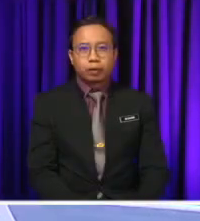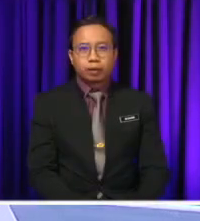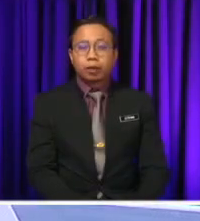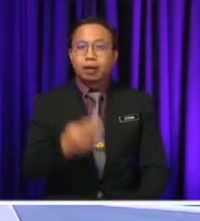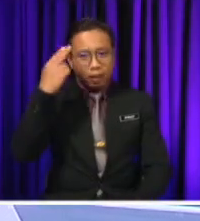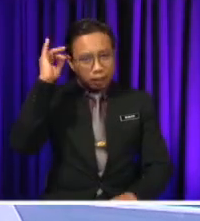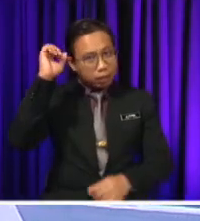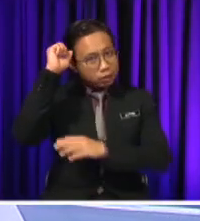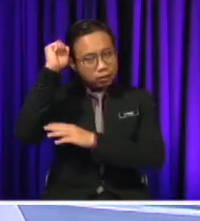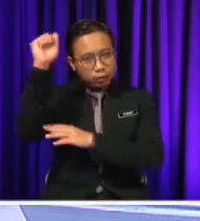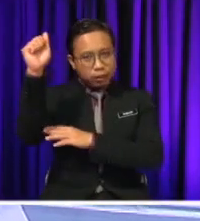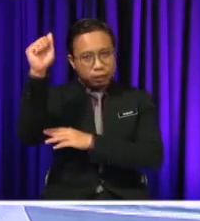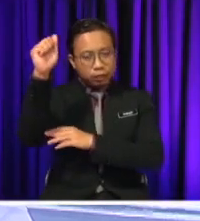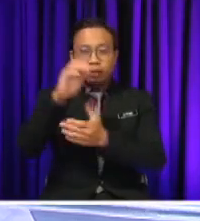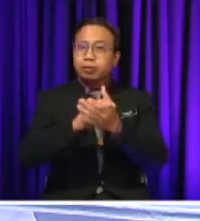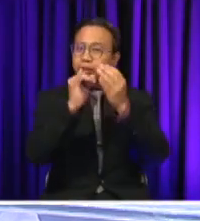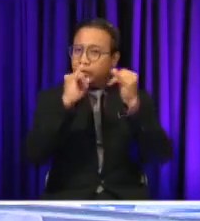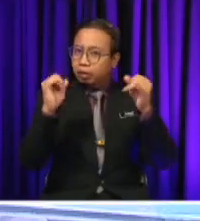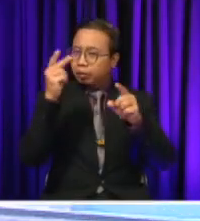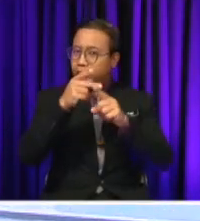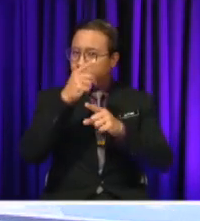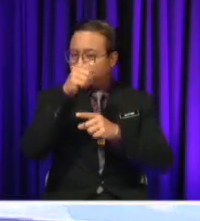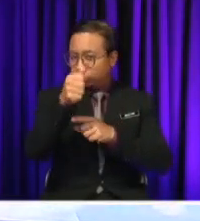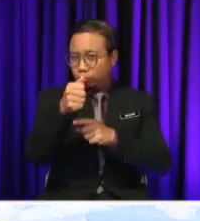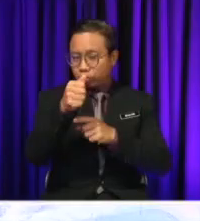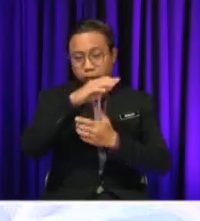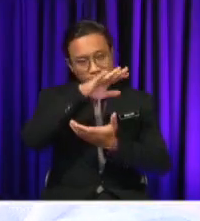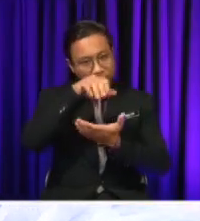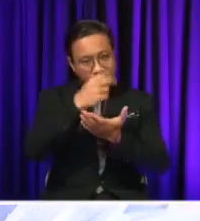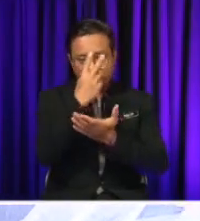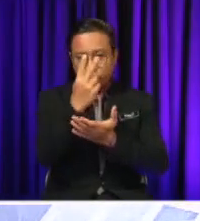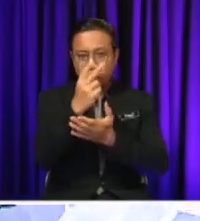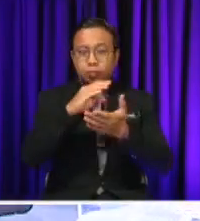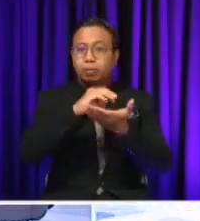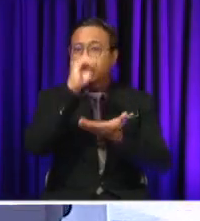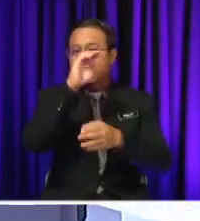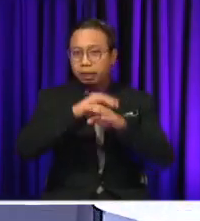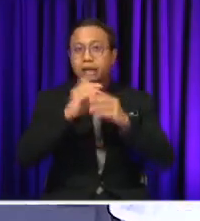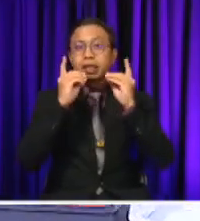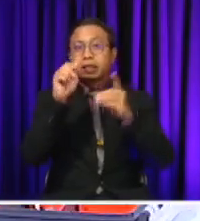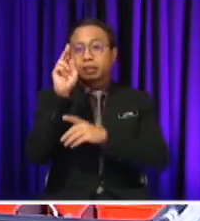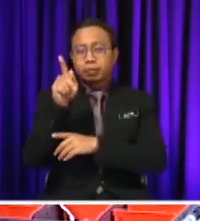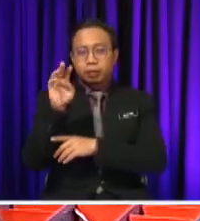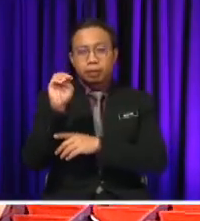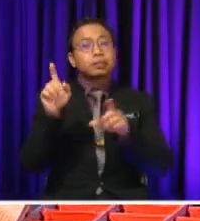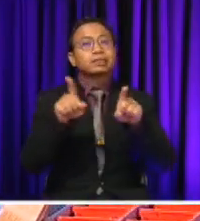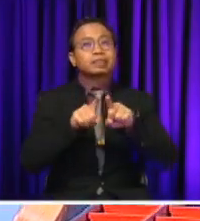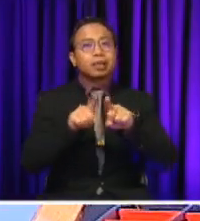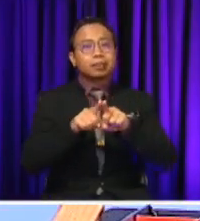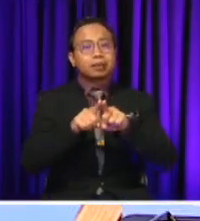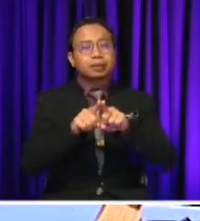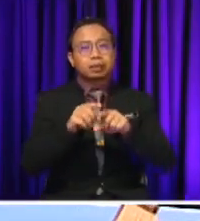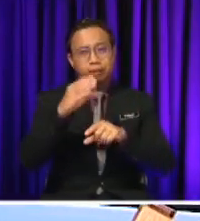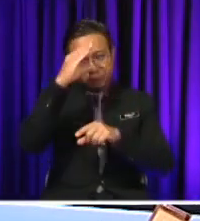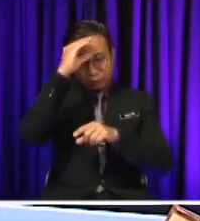Hai assalamualaikum Salam sejahtera kepada semua yang sudah menyaksikan slop Menengah Atas di Net TV KPM bersama saya pengacara